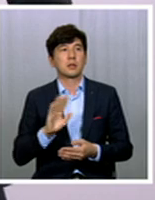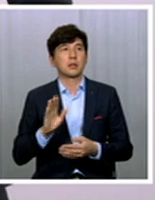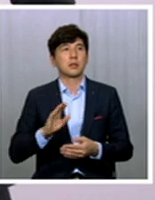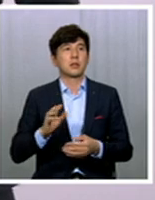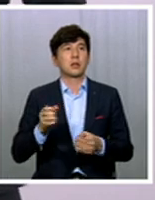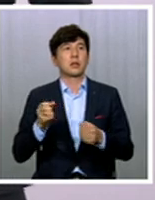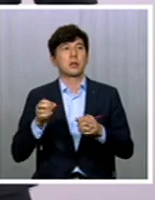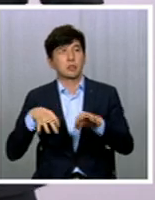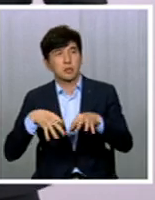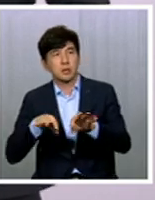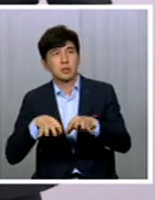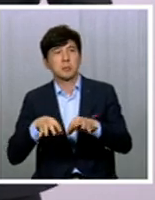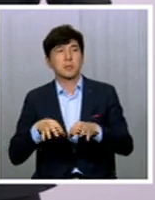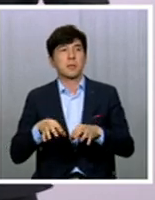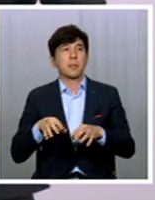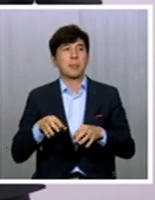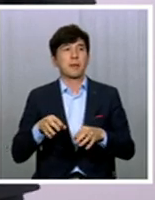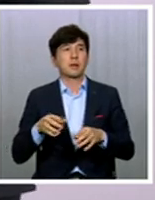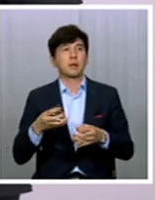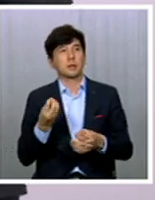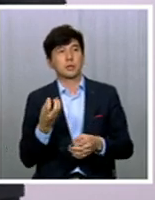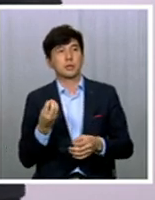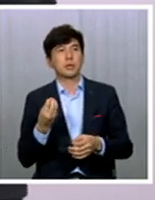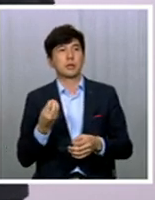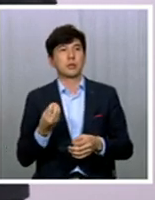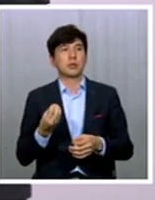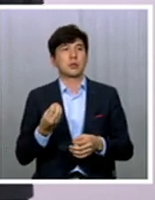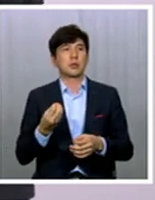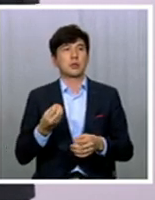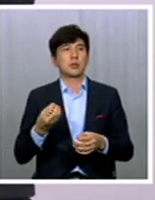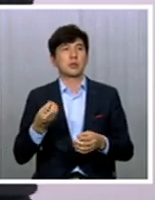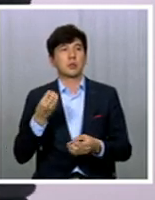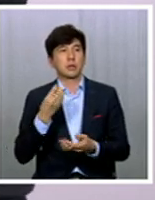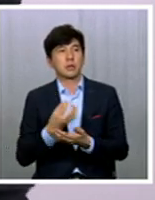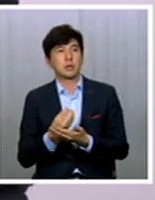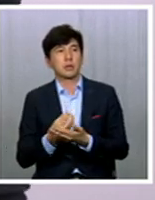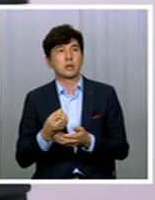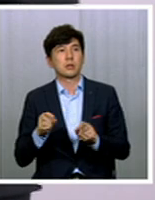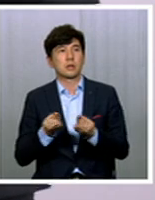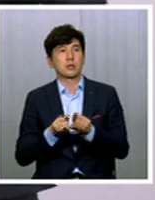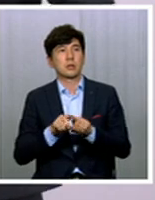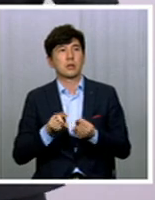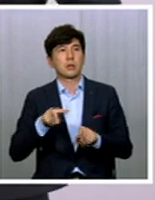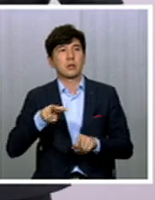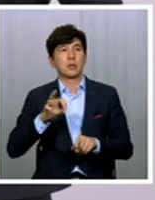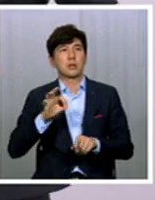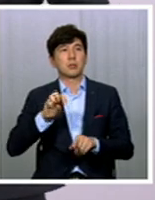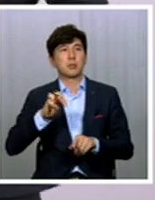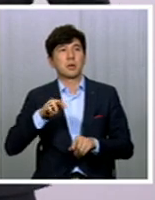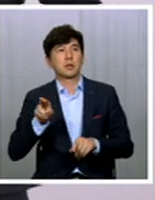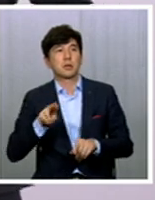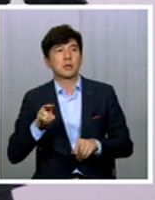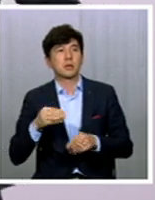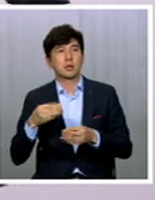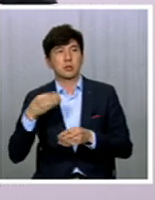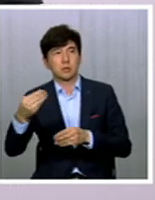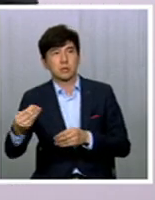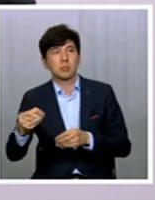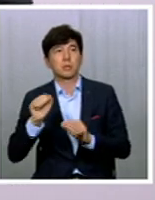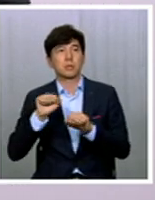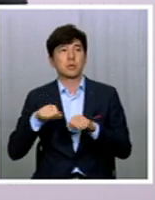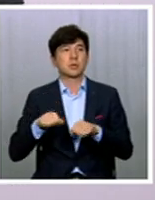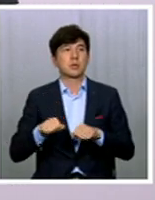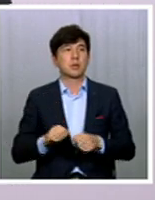автокөліктерді қоюға болады. Сонымен қатар тағы басқа заттарды жалпы ломбард мекемесіне ұсынуға болады. Яғни соңғы